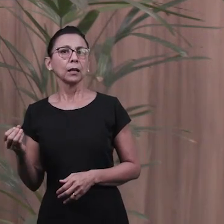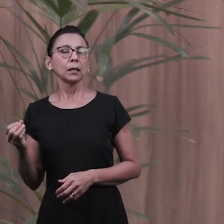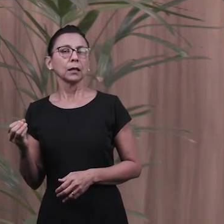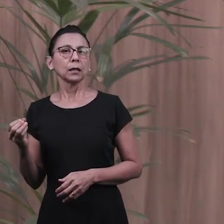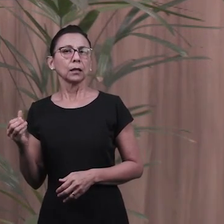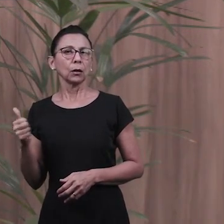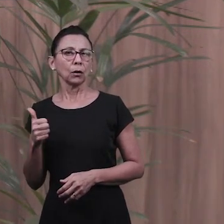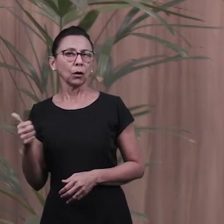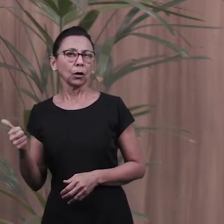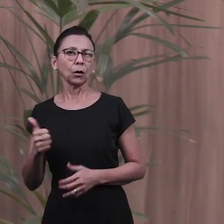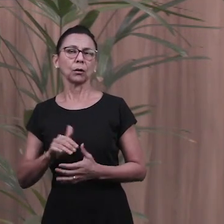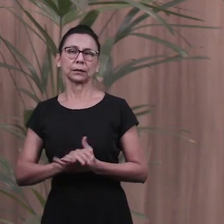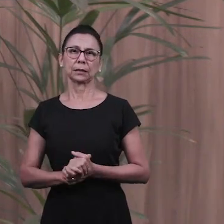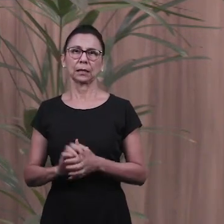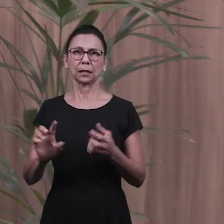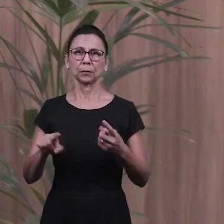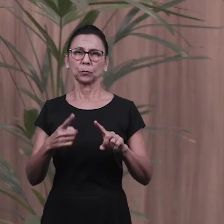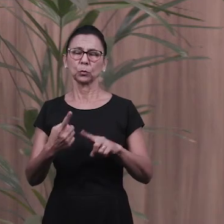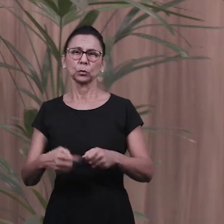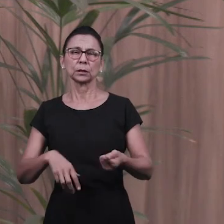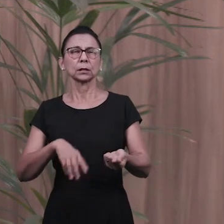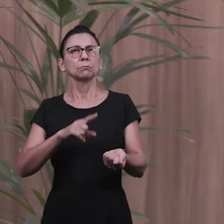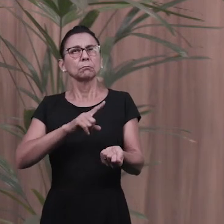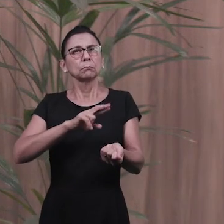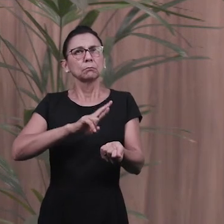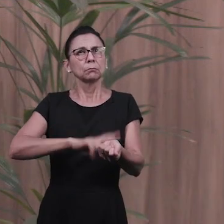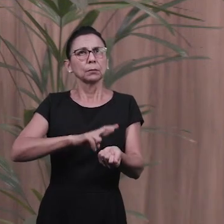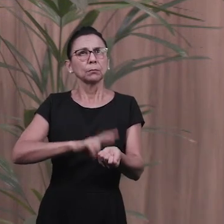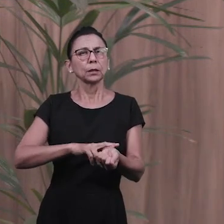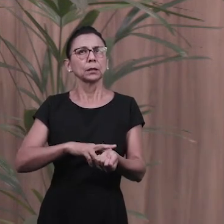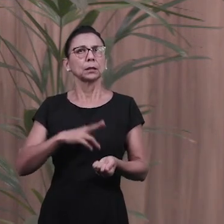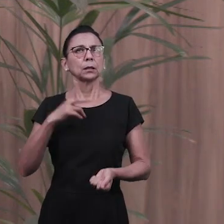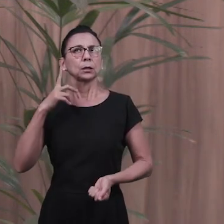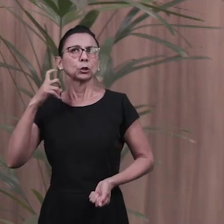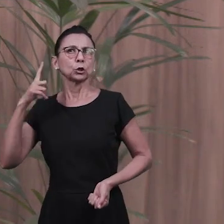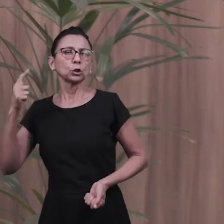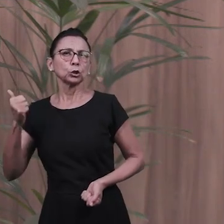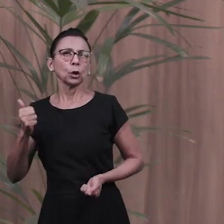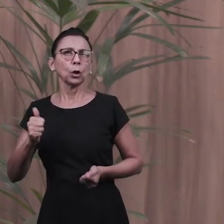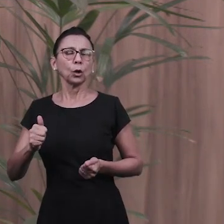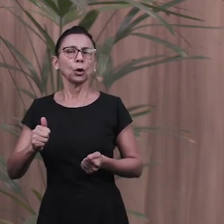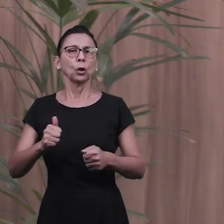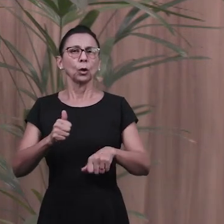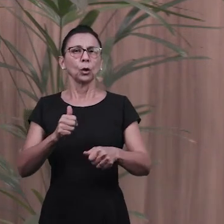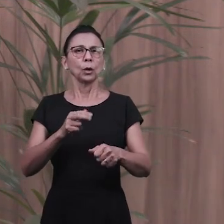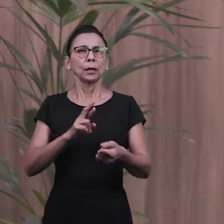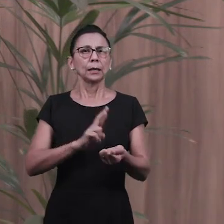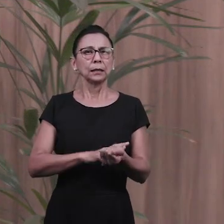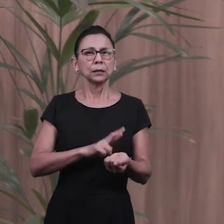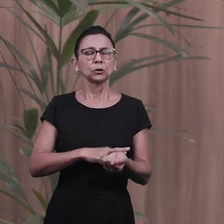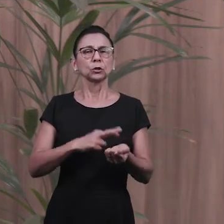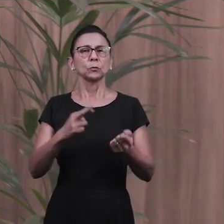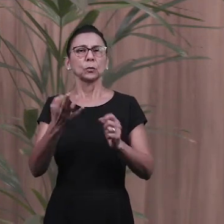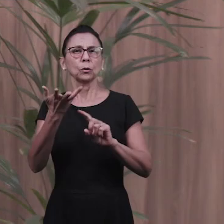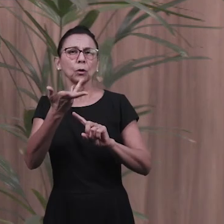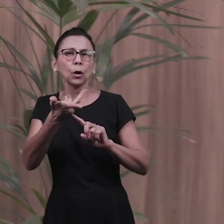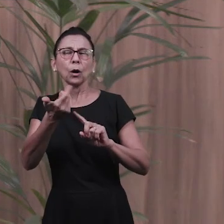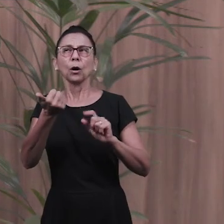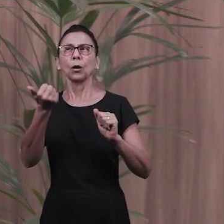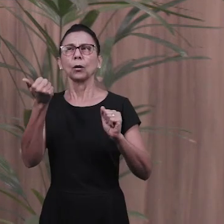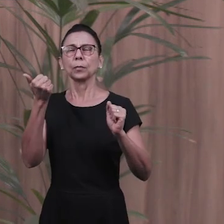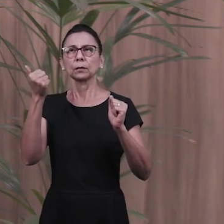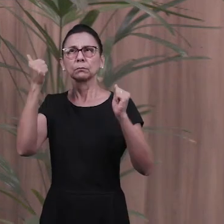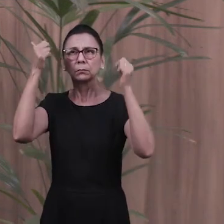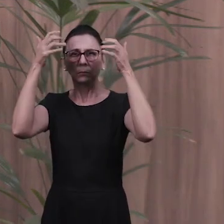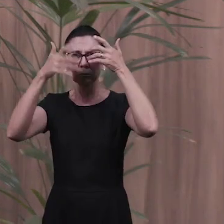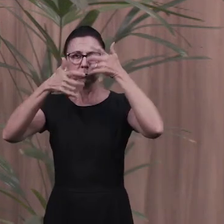par rapport à la vie, la musique, elle rend un grand bénéfice et les œuvres